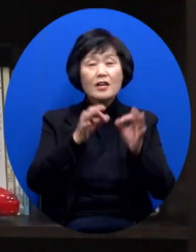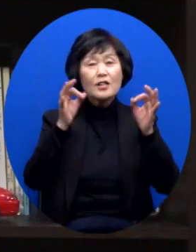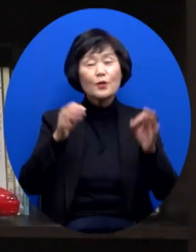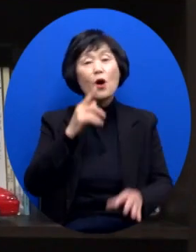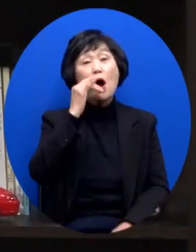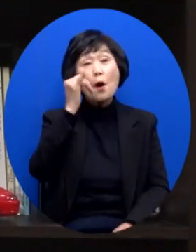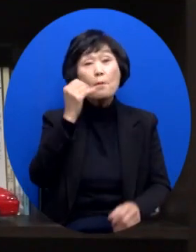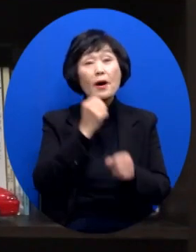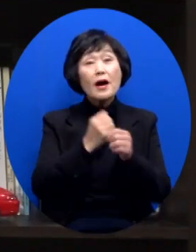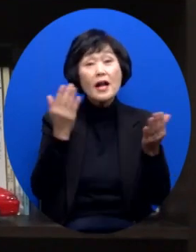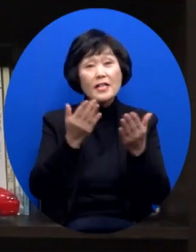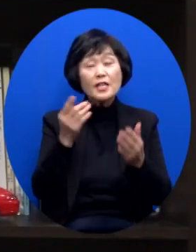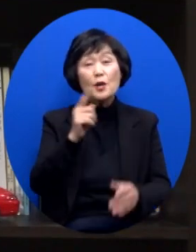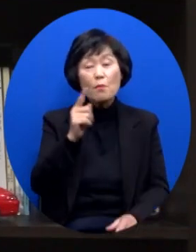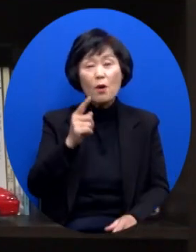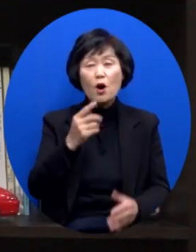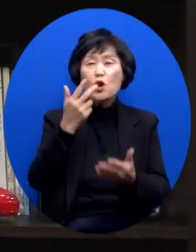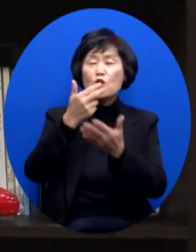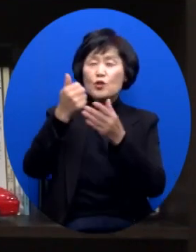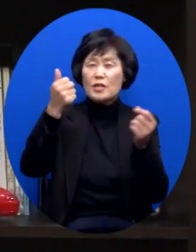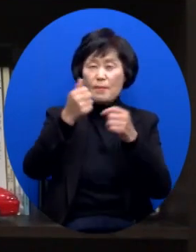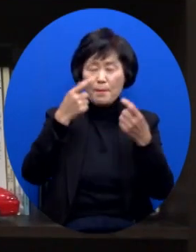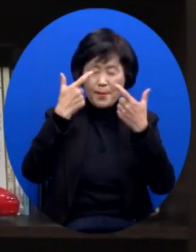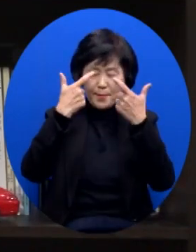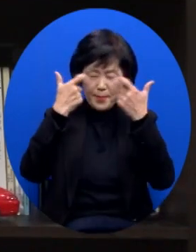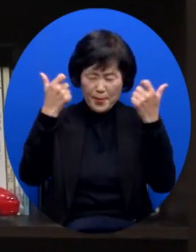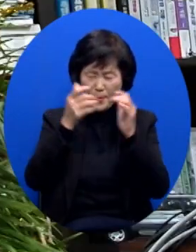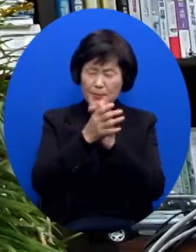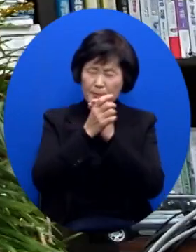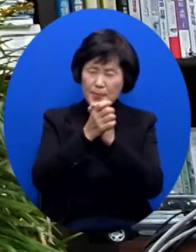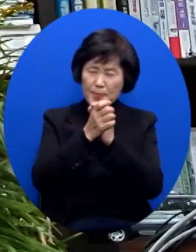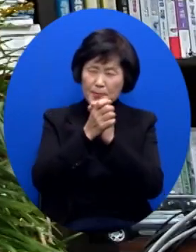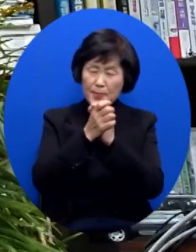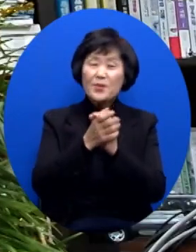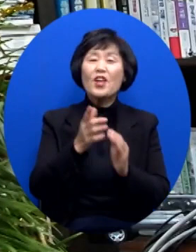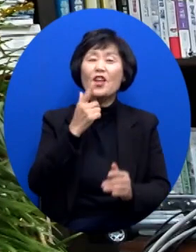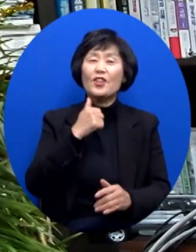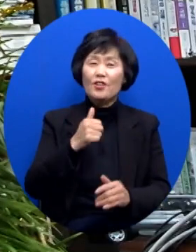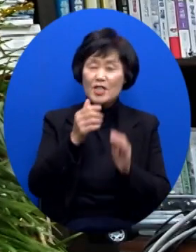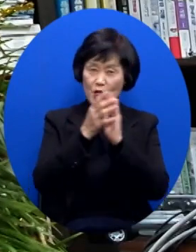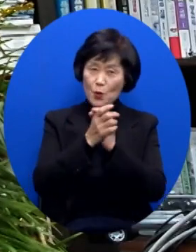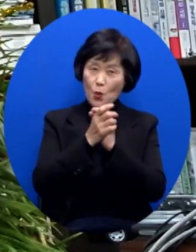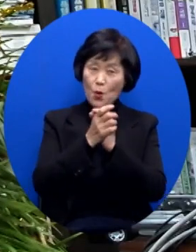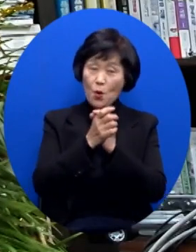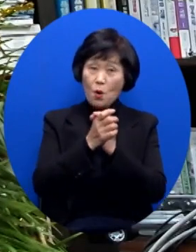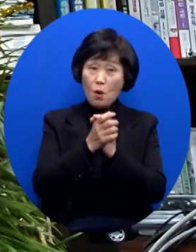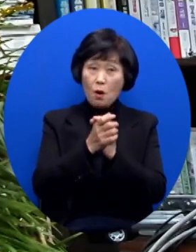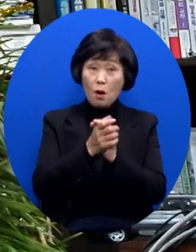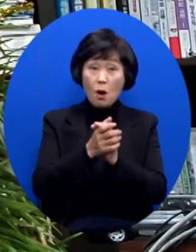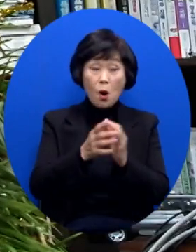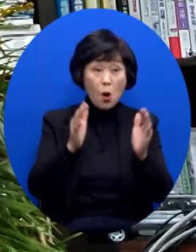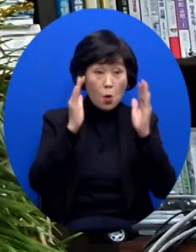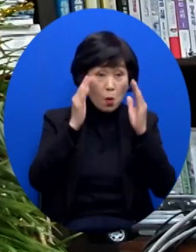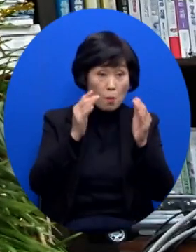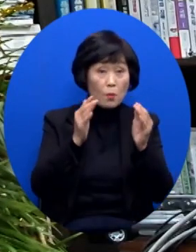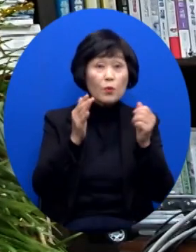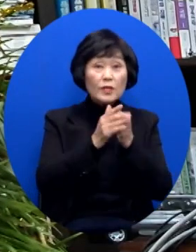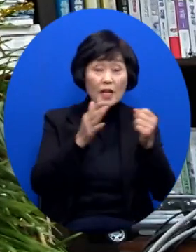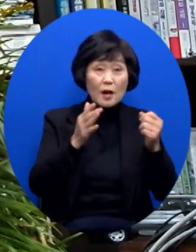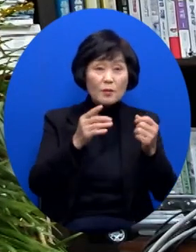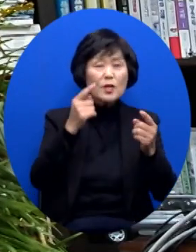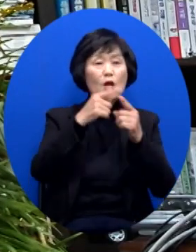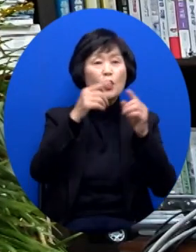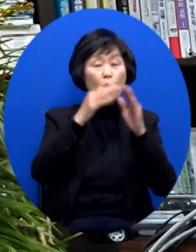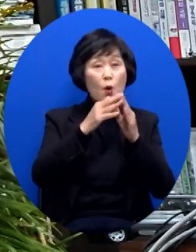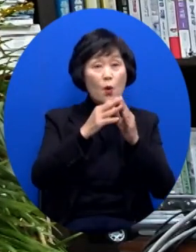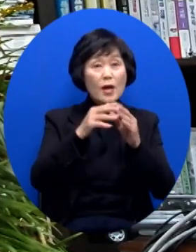주님께 목숨 걸고 딸아이를 위해서 기도했던 것입니다. 한동안에 공부를 하느라 교회를 떠났던 딸이